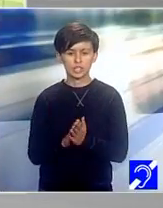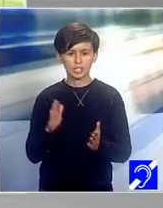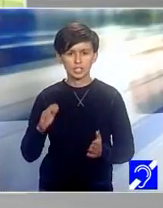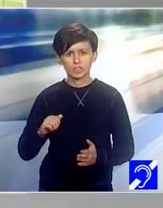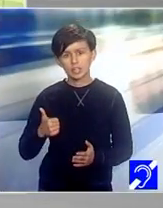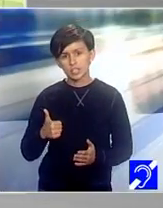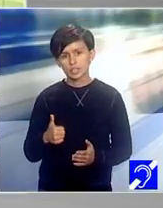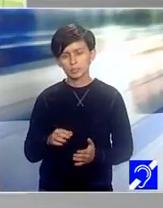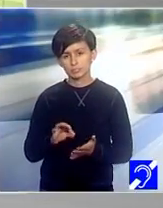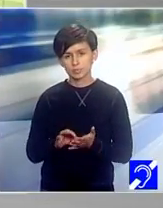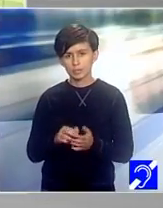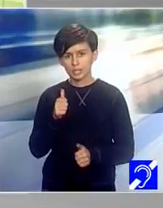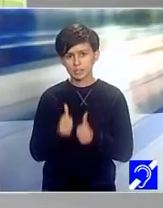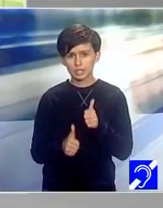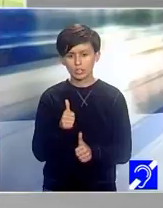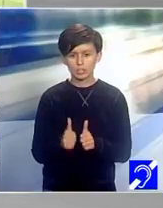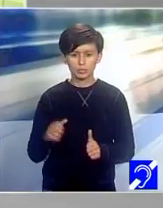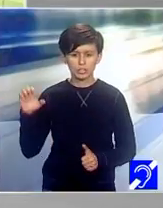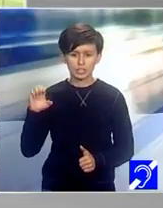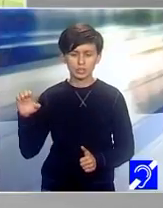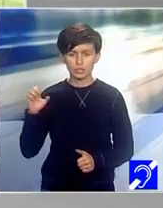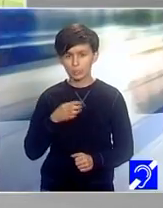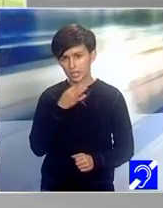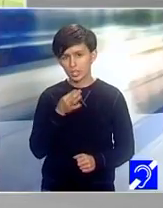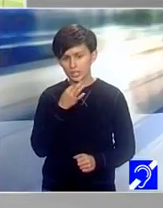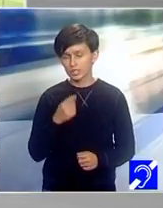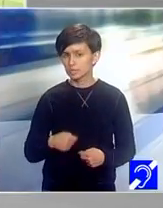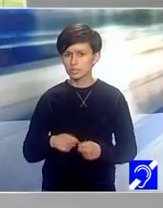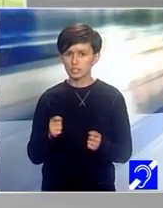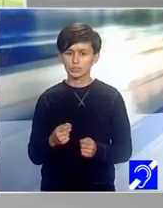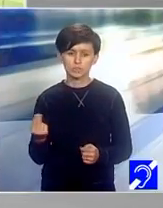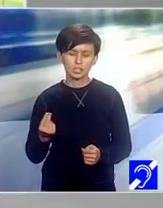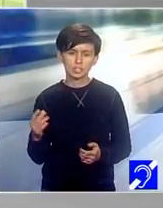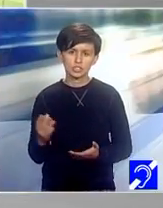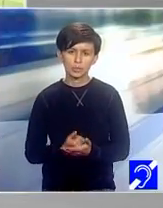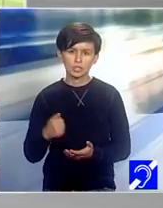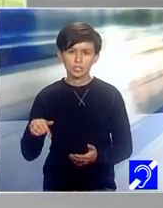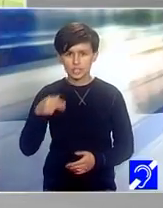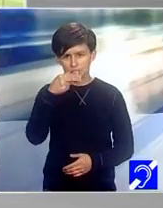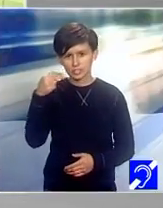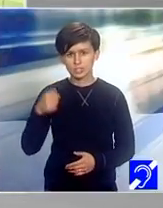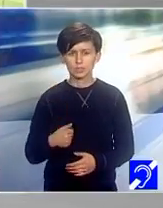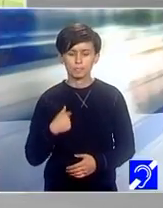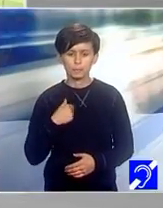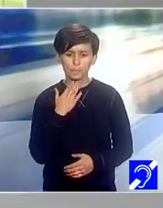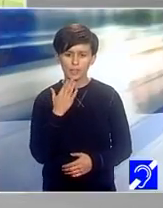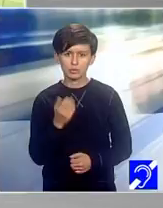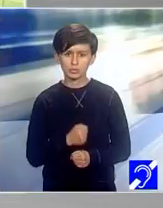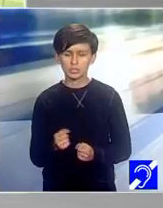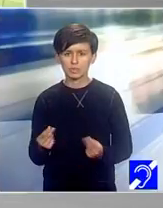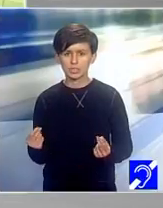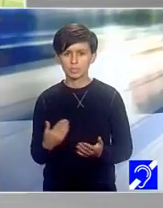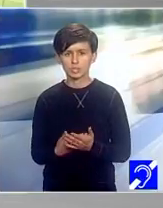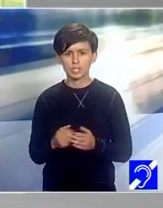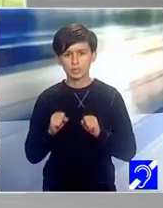dată la un campionat european spune absolut totul de ce am câștigat acest titlu. Vă mulțumesc foarte mult pentru intervenție